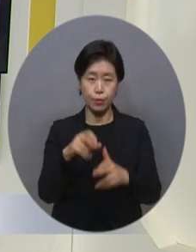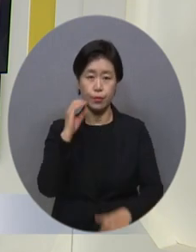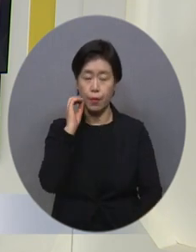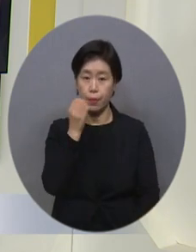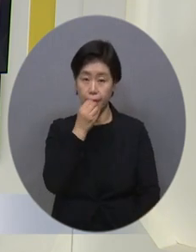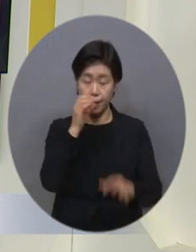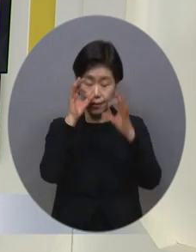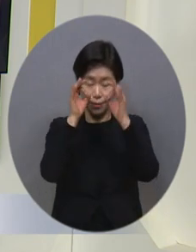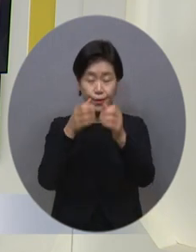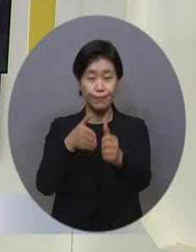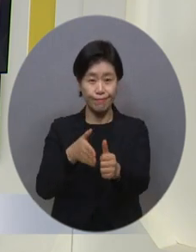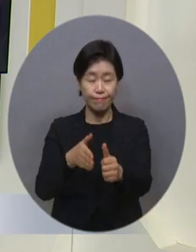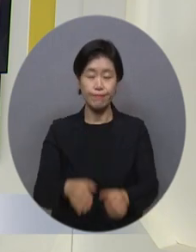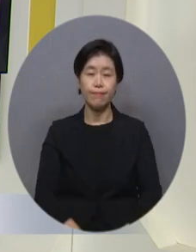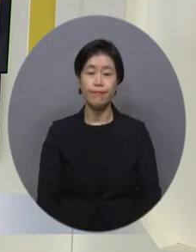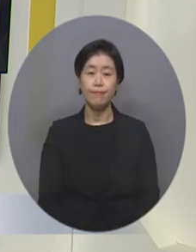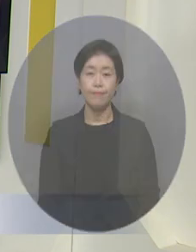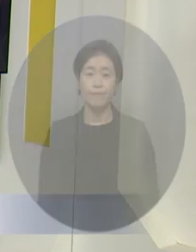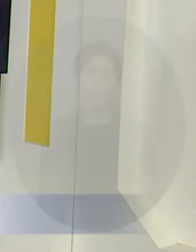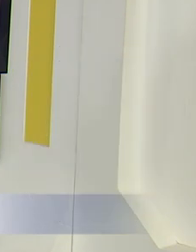홈페이지를 통해 확인할 수 있습니다